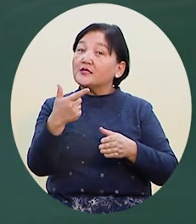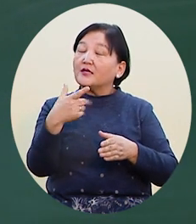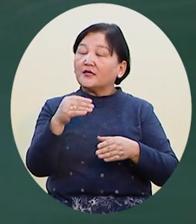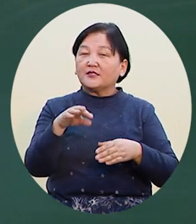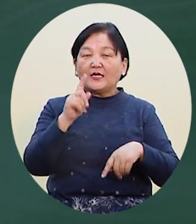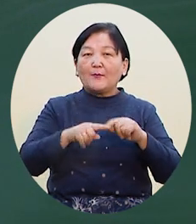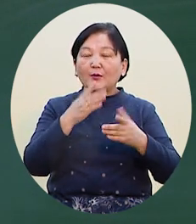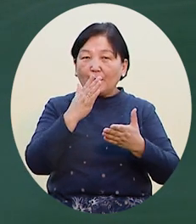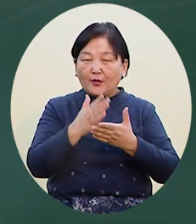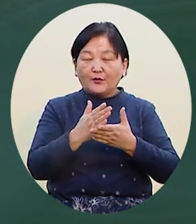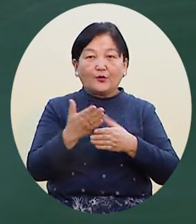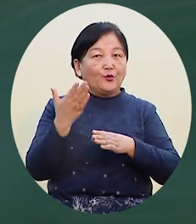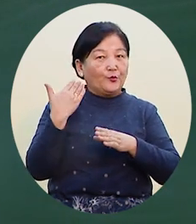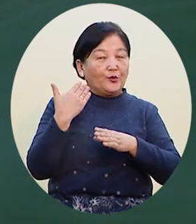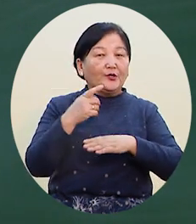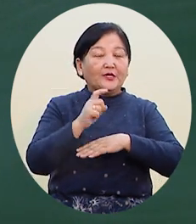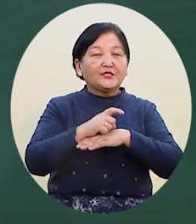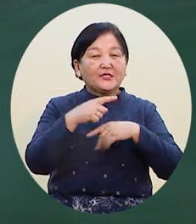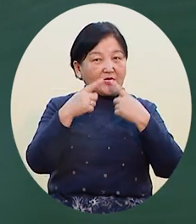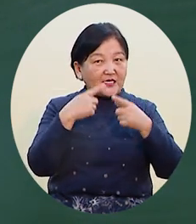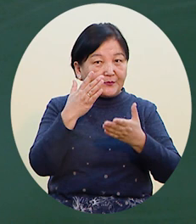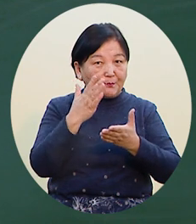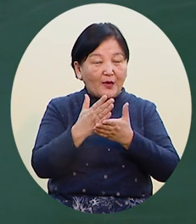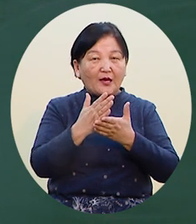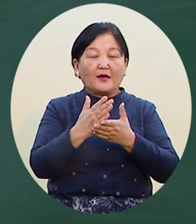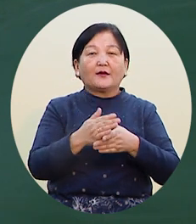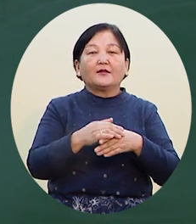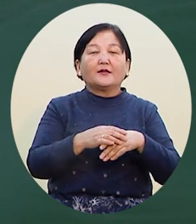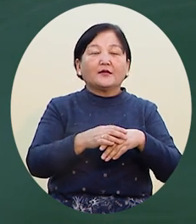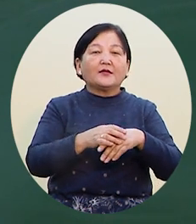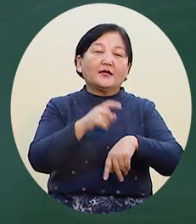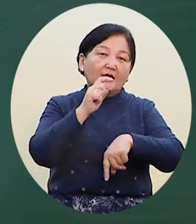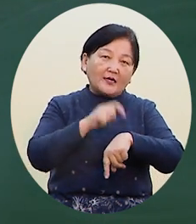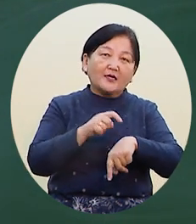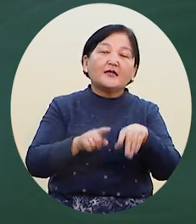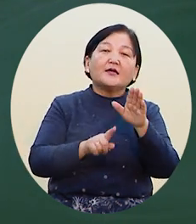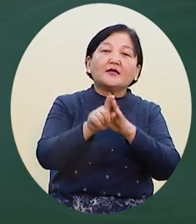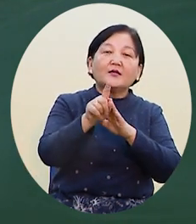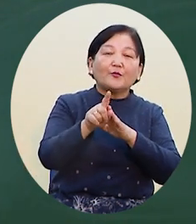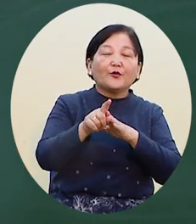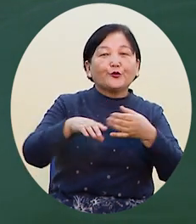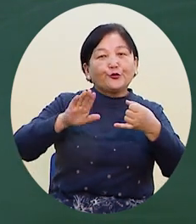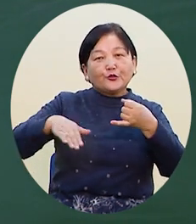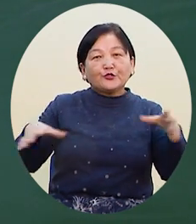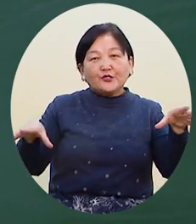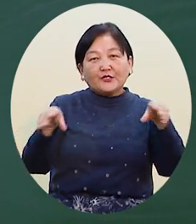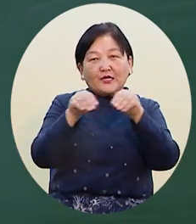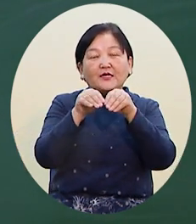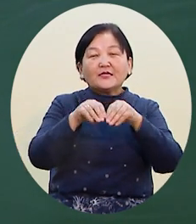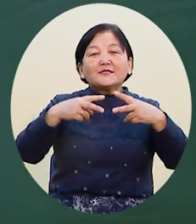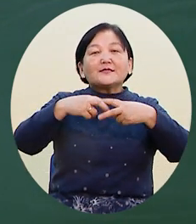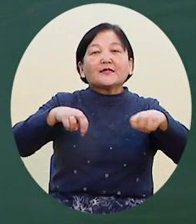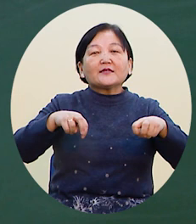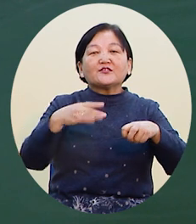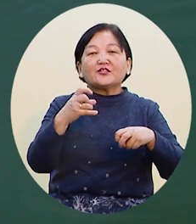хэлээд өгсөн байгаа бох. Агуулгын бүтц гэдэг бол угаасаа эхлэл гол төгсгөл хэсгээр зохиолуудыг ихийг бол задлан шинжилж үтсэн байдаг шүү дээ.